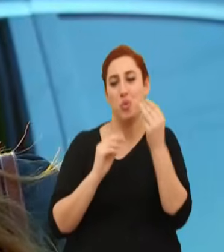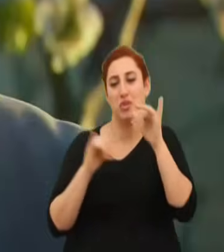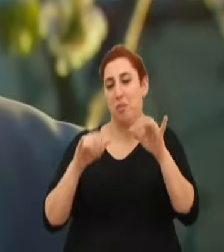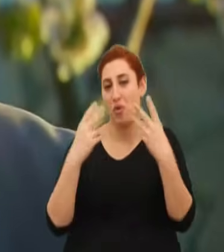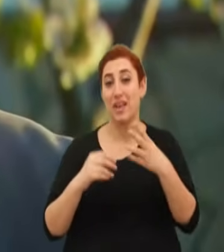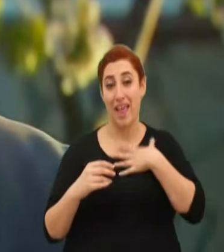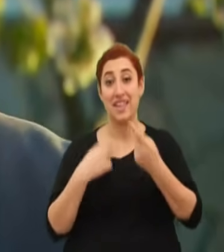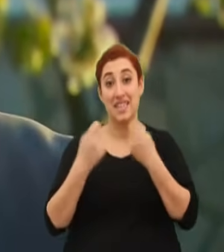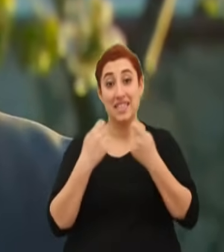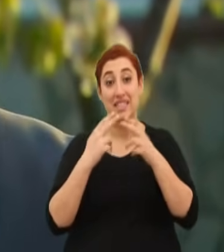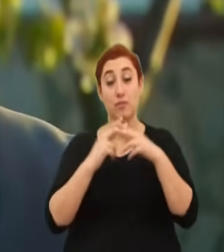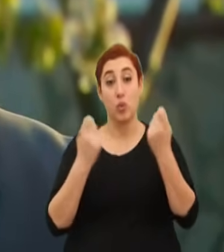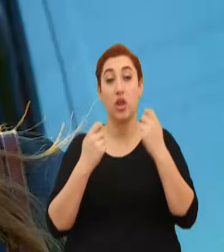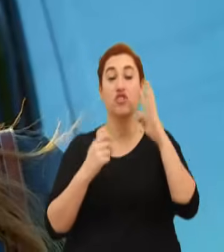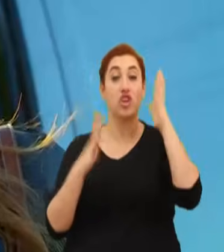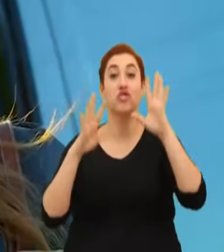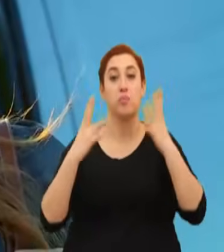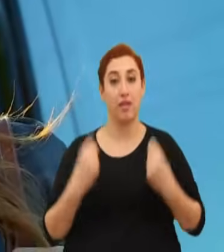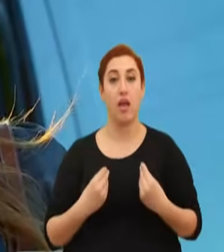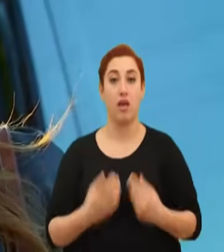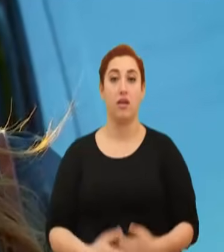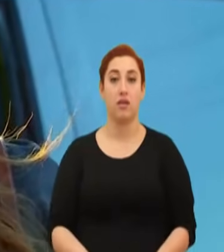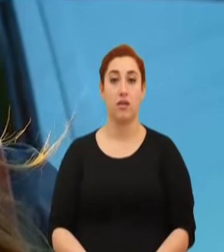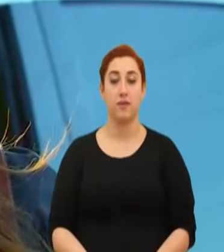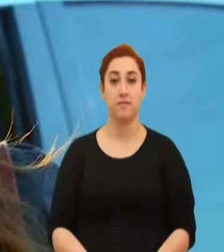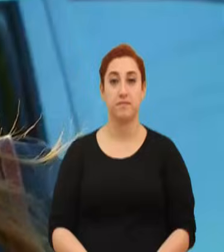isimlerini kullanırlarsa daha iyi olur. Şaşırmazlar böylece.